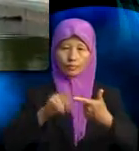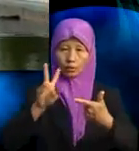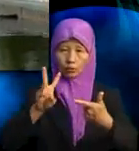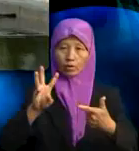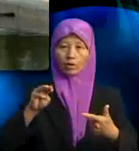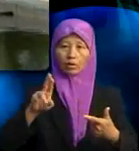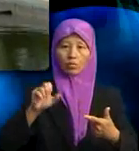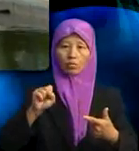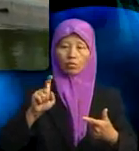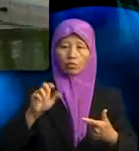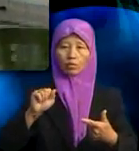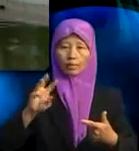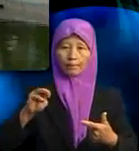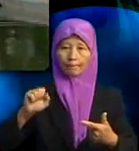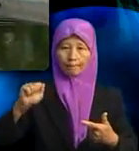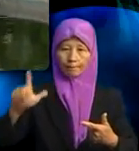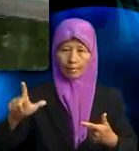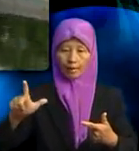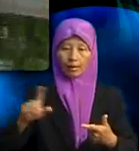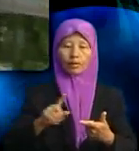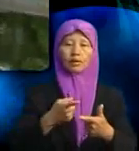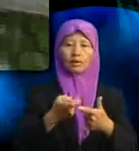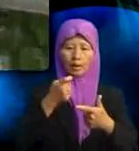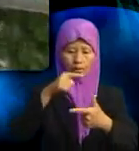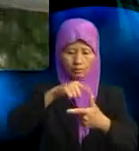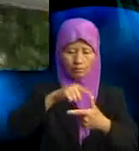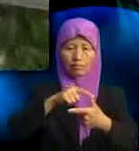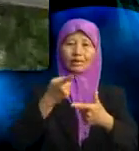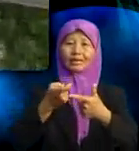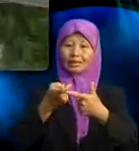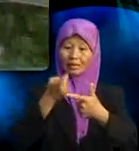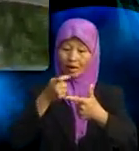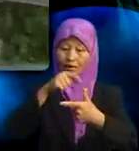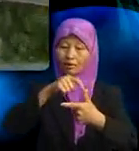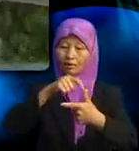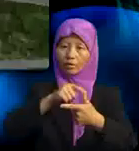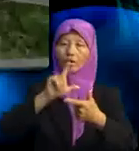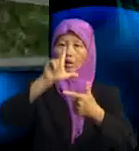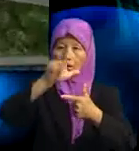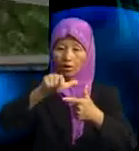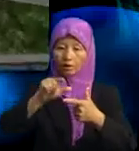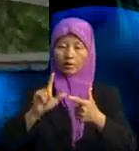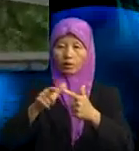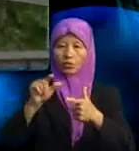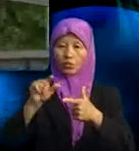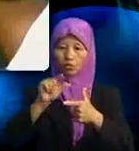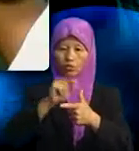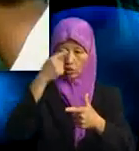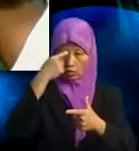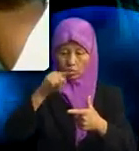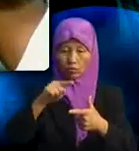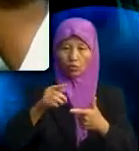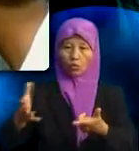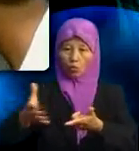Air musta'mal pada asalnya ialah air mutlak, kemudian digunakan